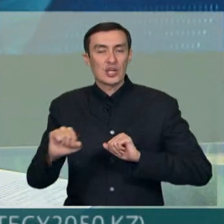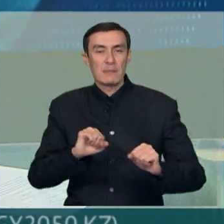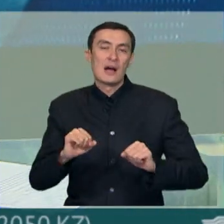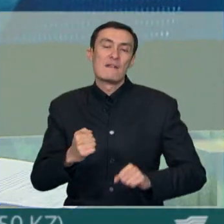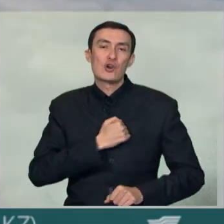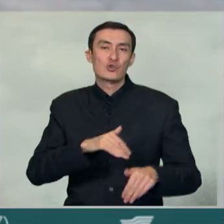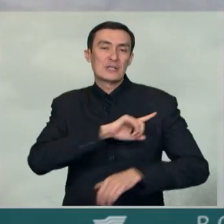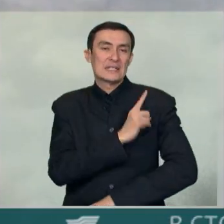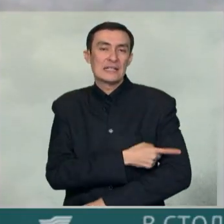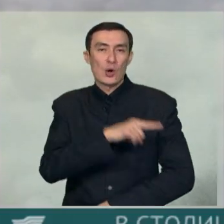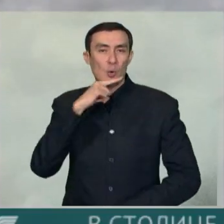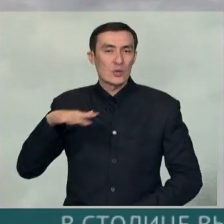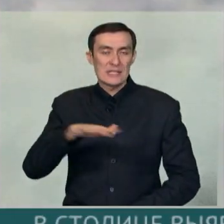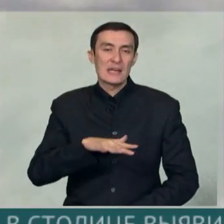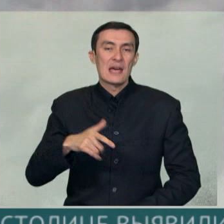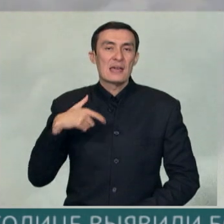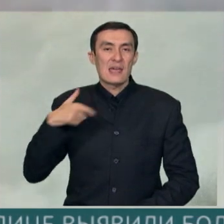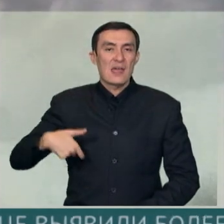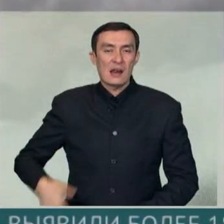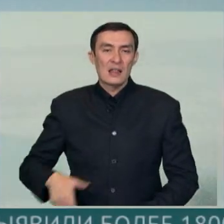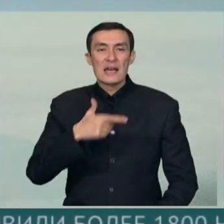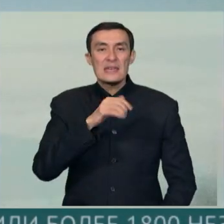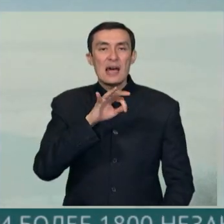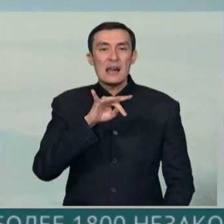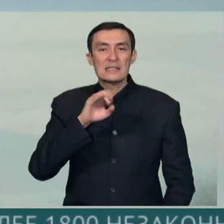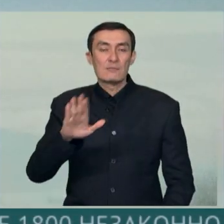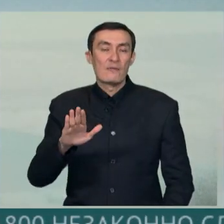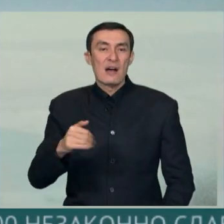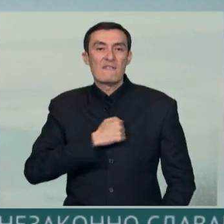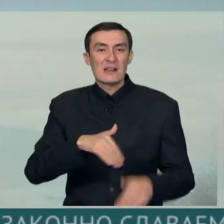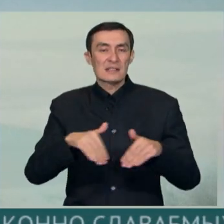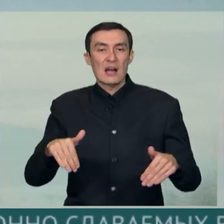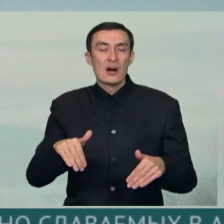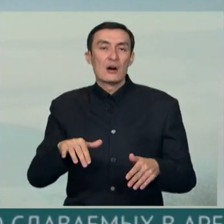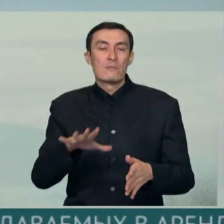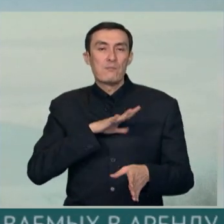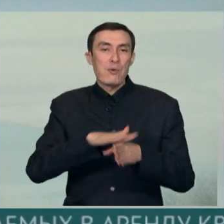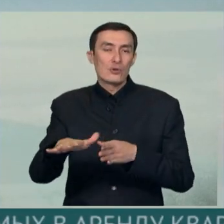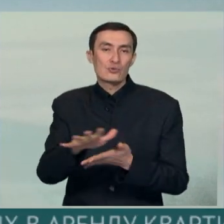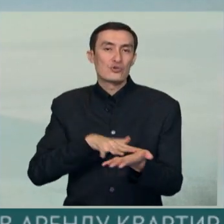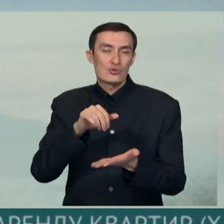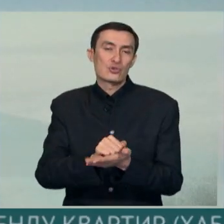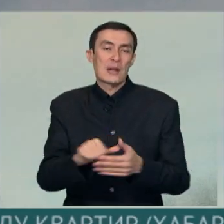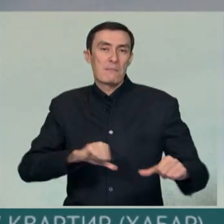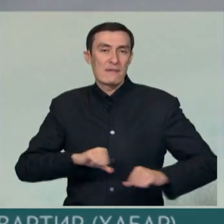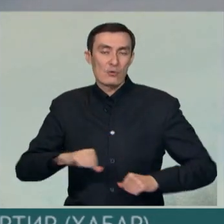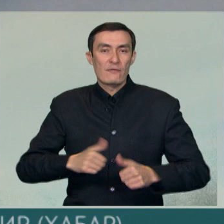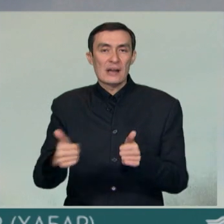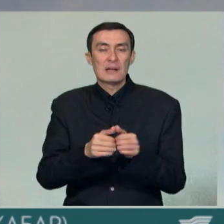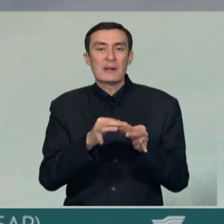России генерал армии Валерий Герасимов. По его словам, войска разгромили радикалов в провинции